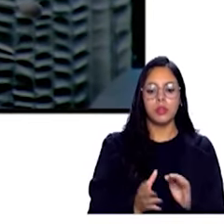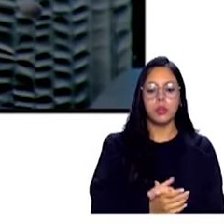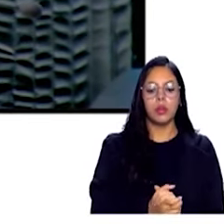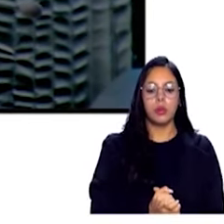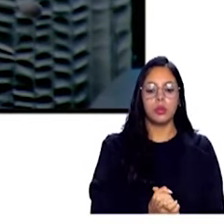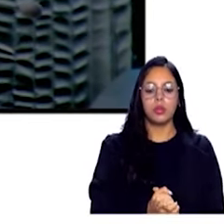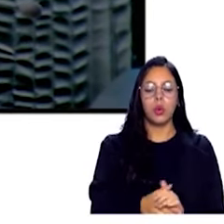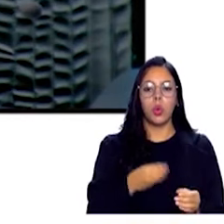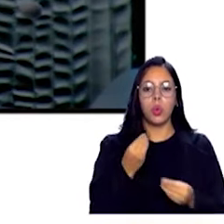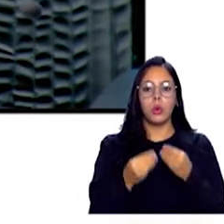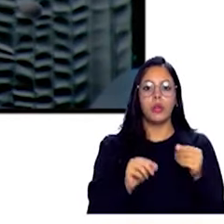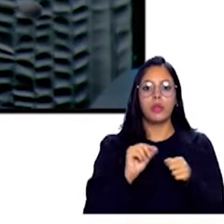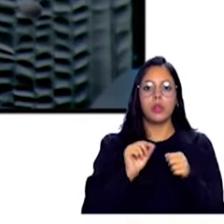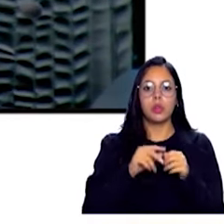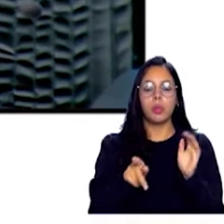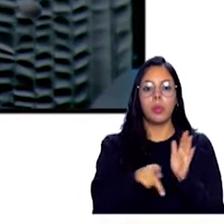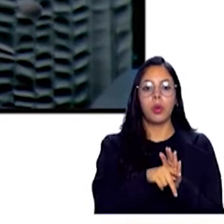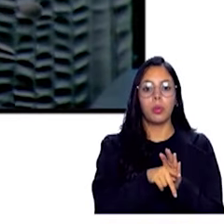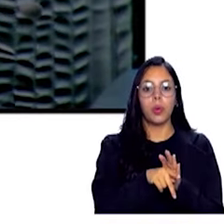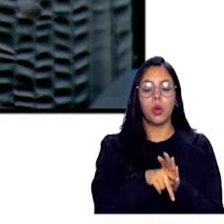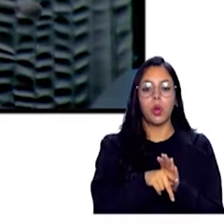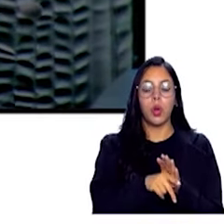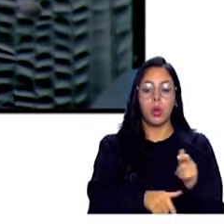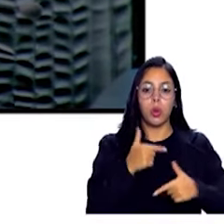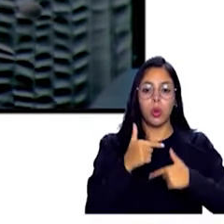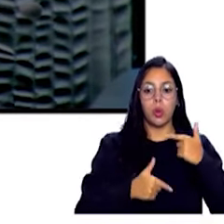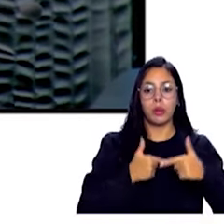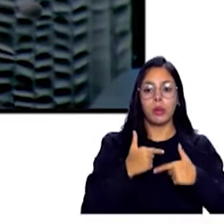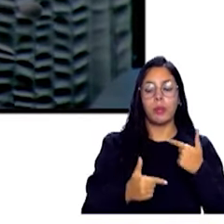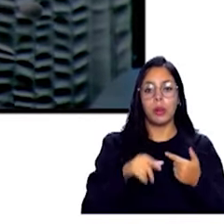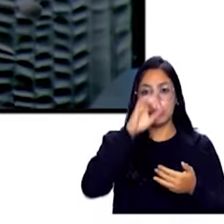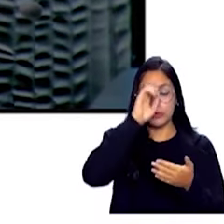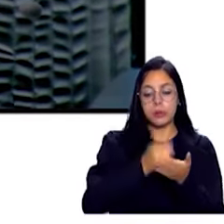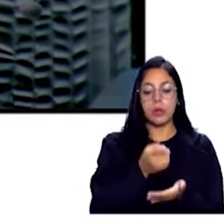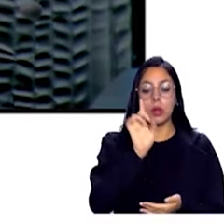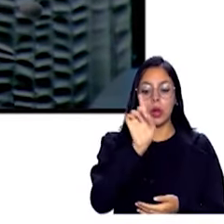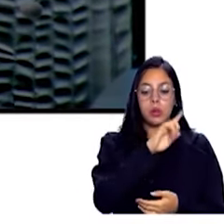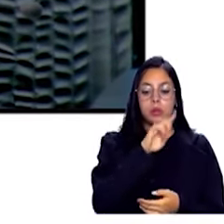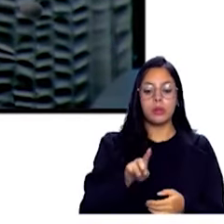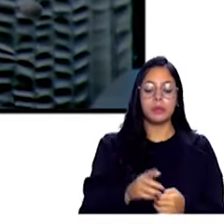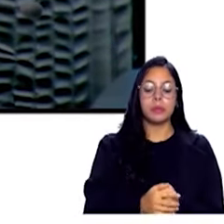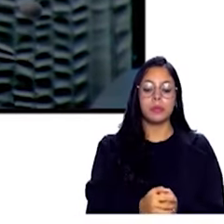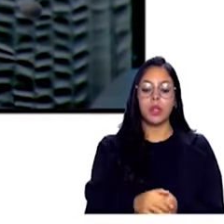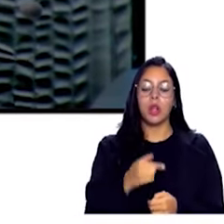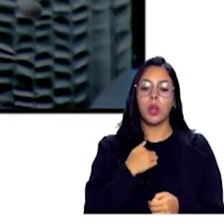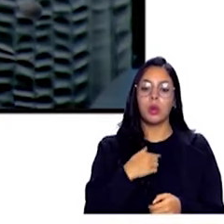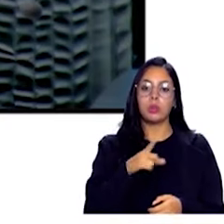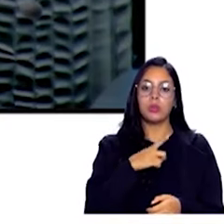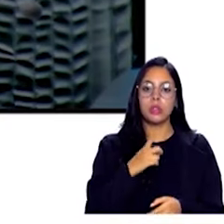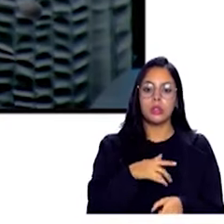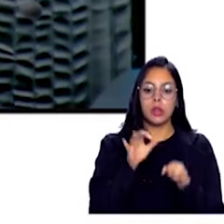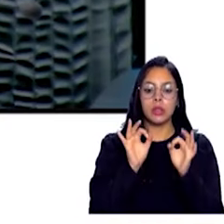réponse leort DIT de la commission de cassation TRS